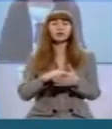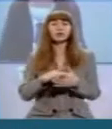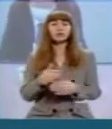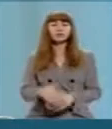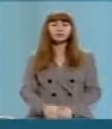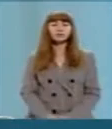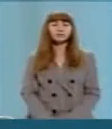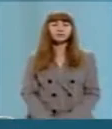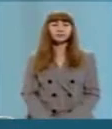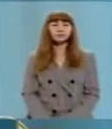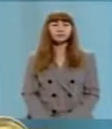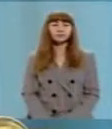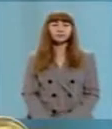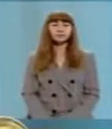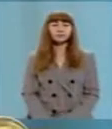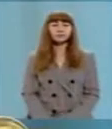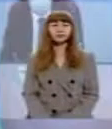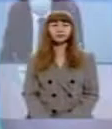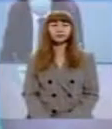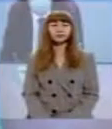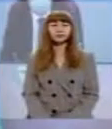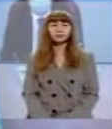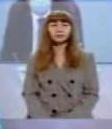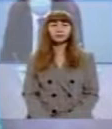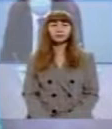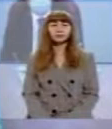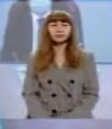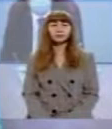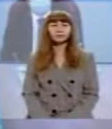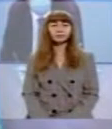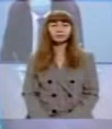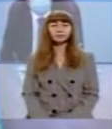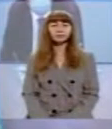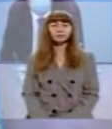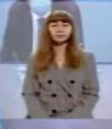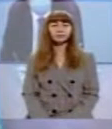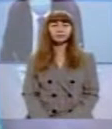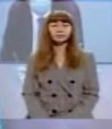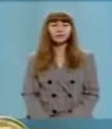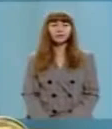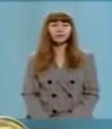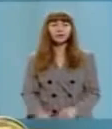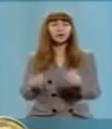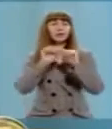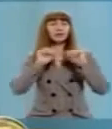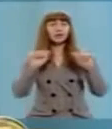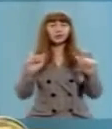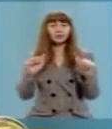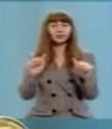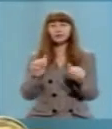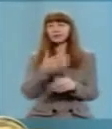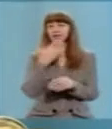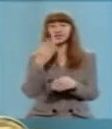берді. Әкімдер мен министрлер қарапайым халықпен байланыс орнатуды қойды.